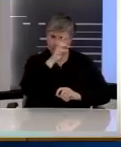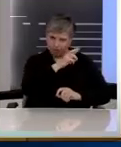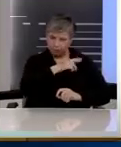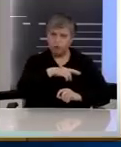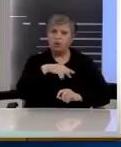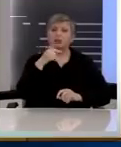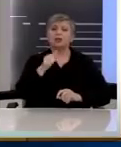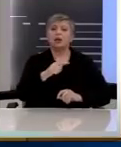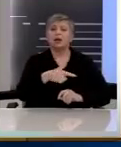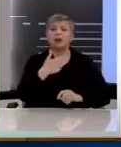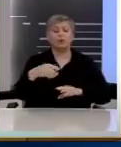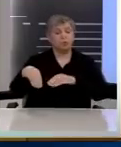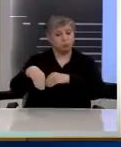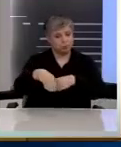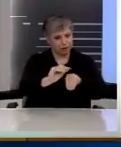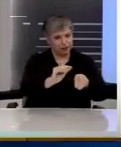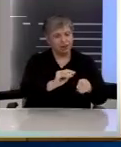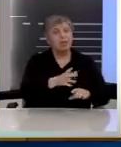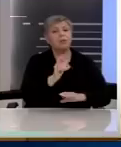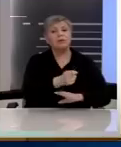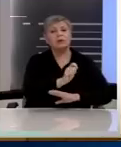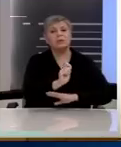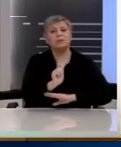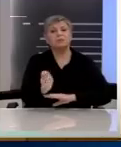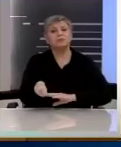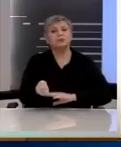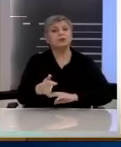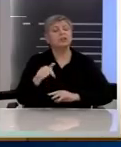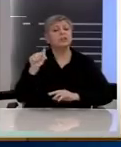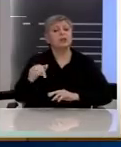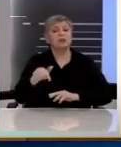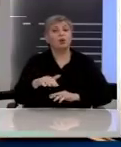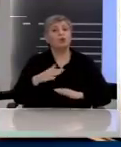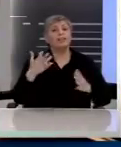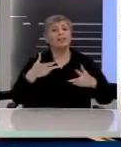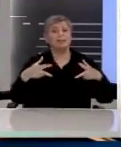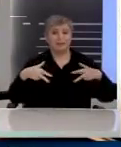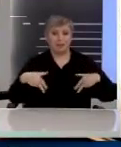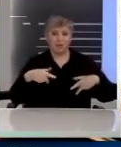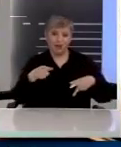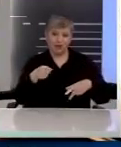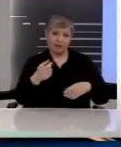σε μετρητά κάποια στιγμή εις εκ της κυβερνήσεως τότε, περαστικά.